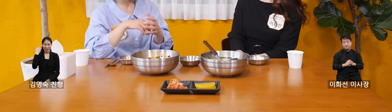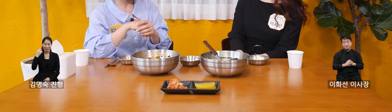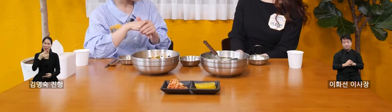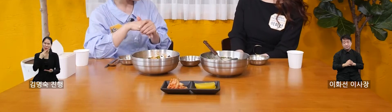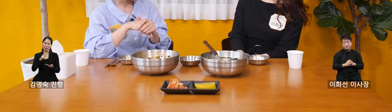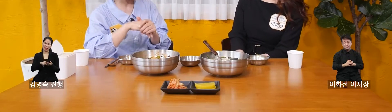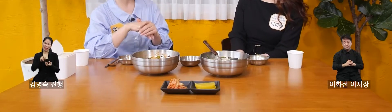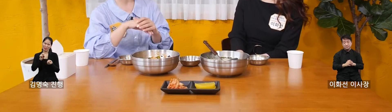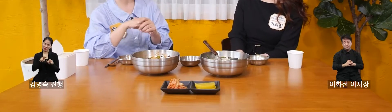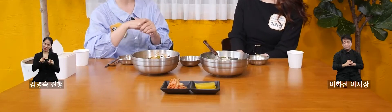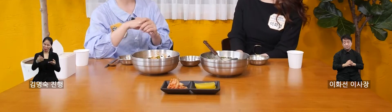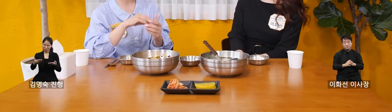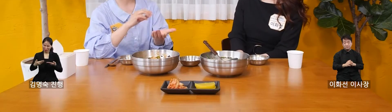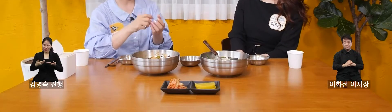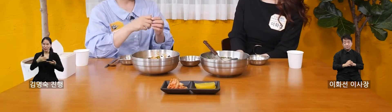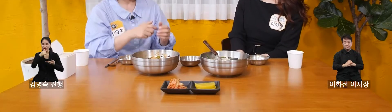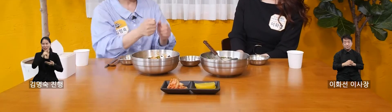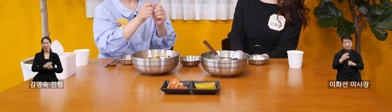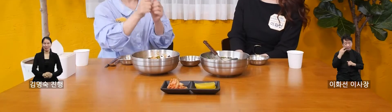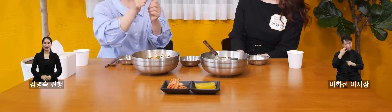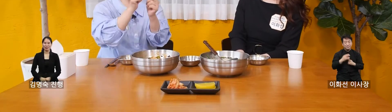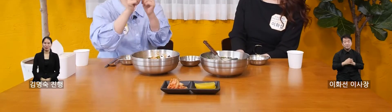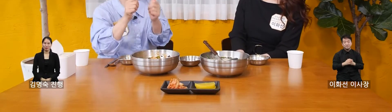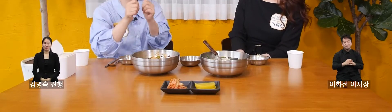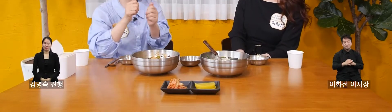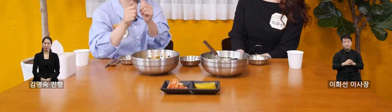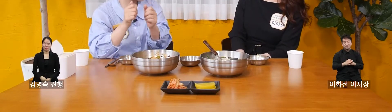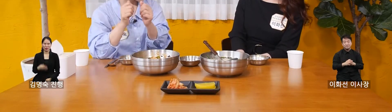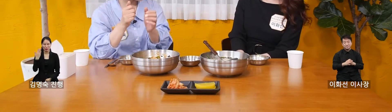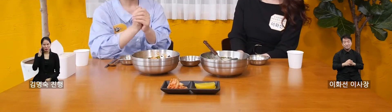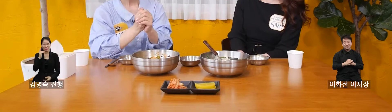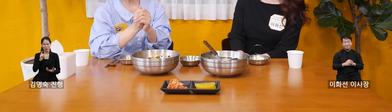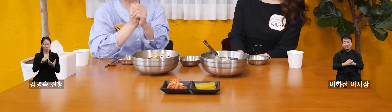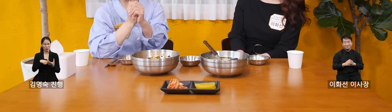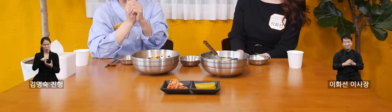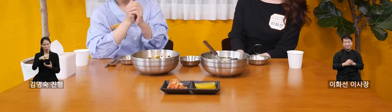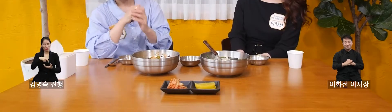많이 받잖아요. 네. 요즘은 이제 네. 너무 손쉽게.